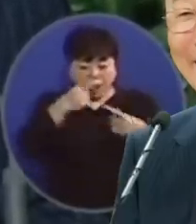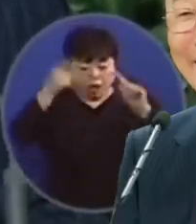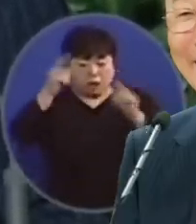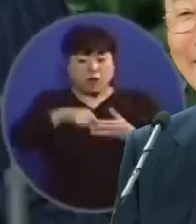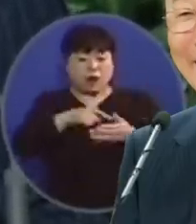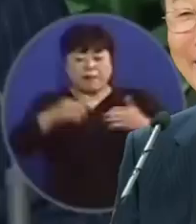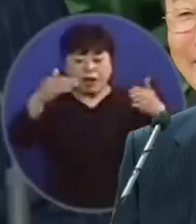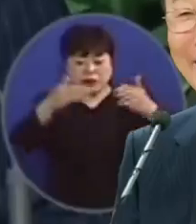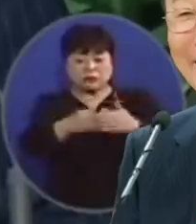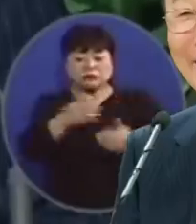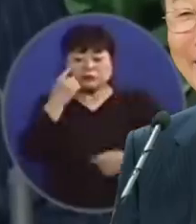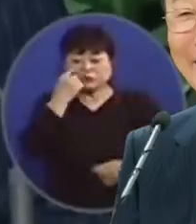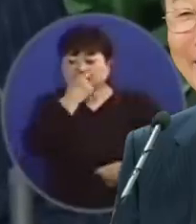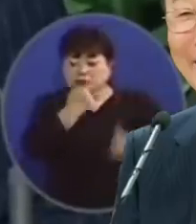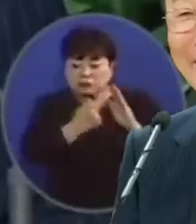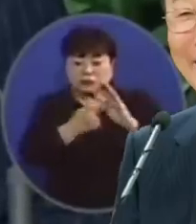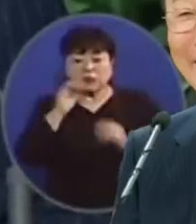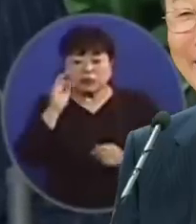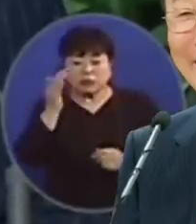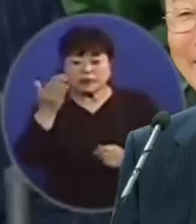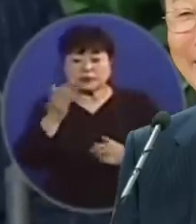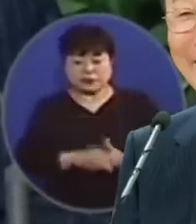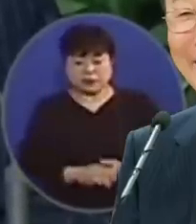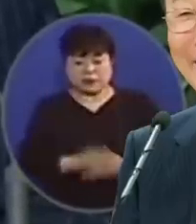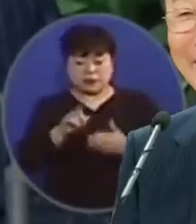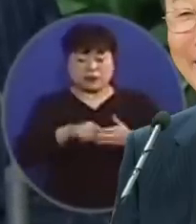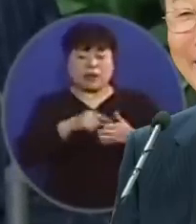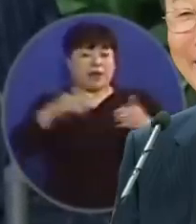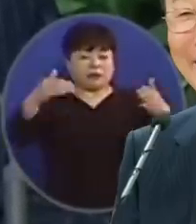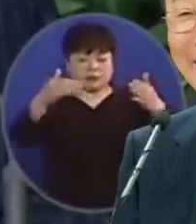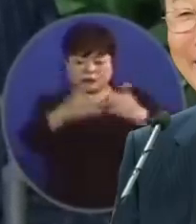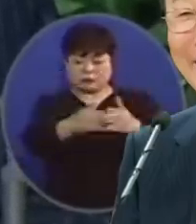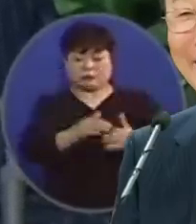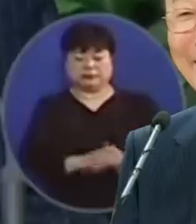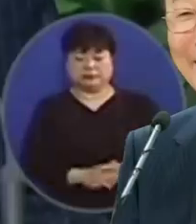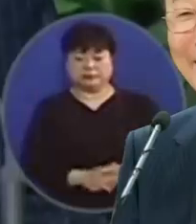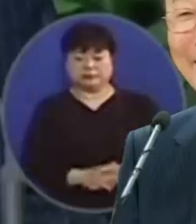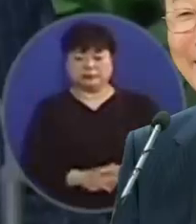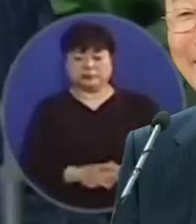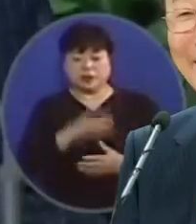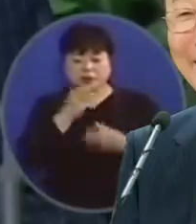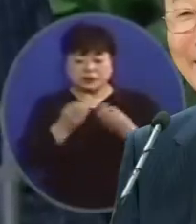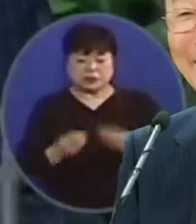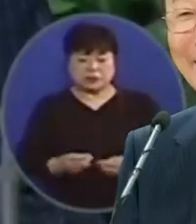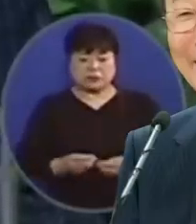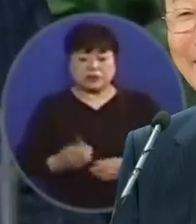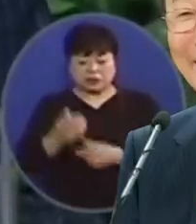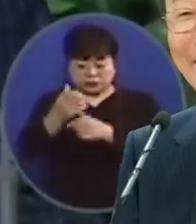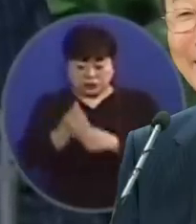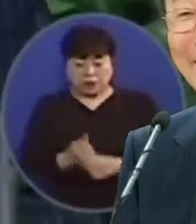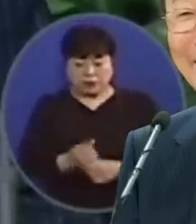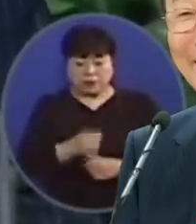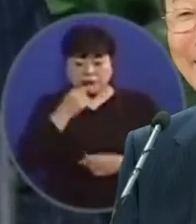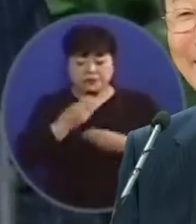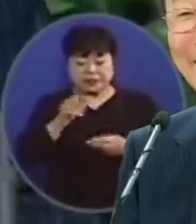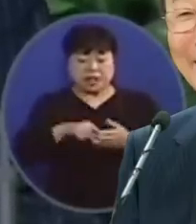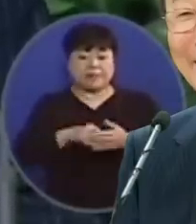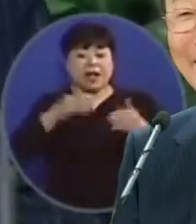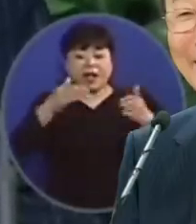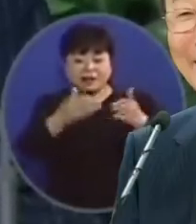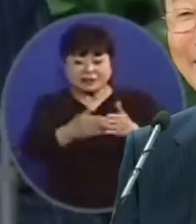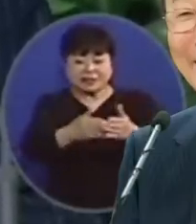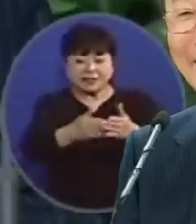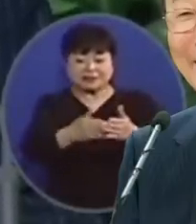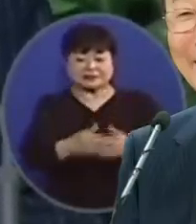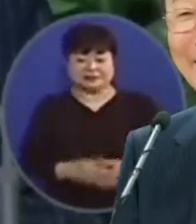버렸다는 증거가 되는 것입니다. 다 갚았다. 빚쟁이에게 내가 잡혀 있었는데 빚을 갚고 나니까 빚쟁이가